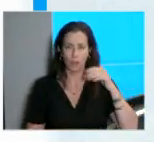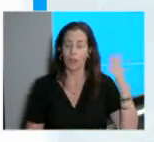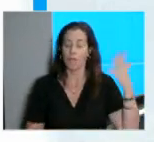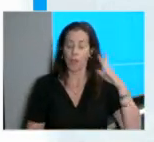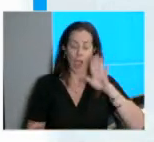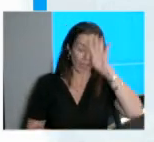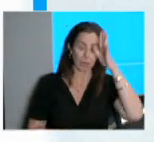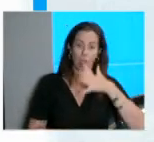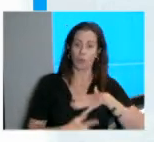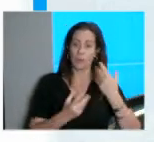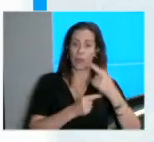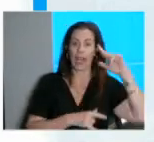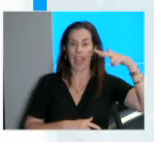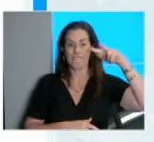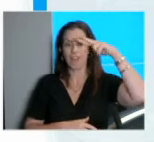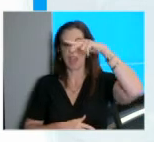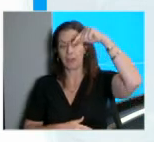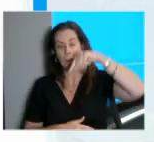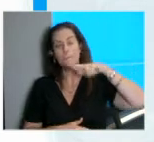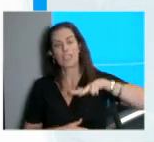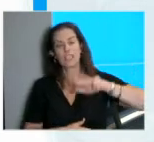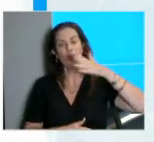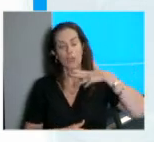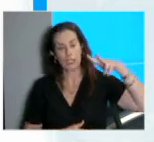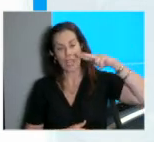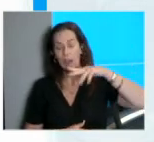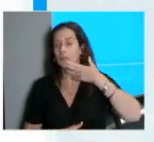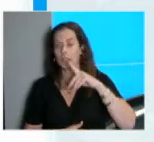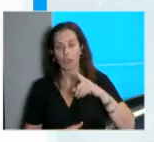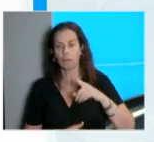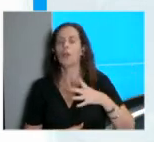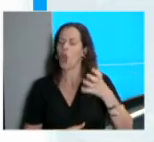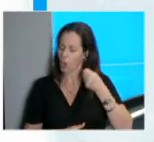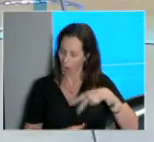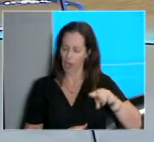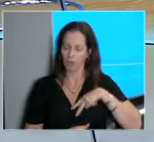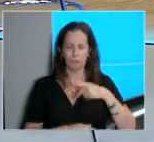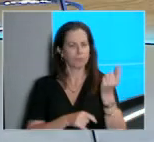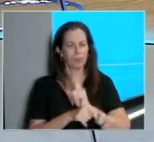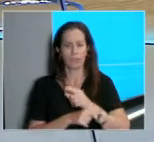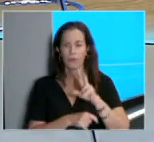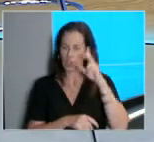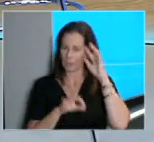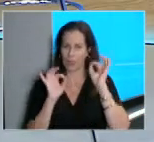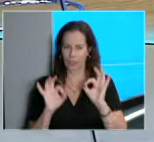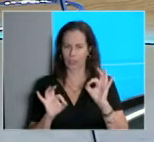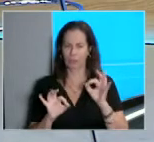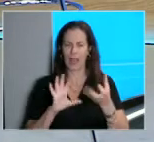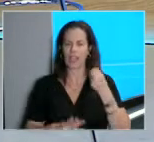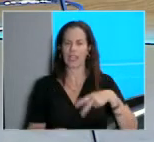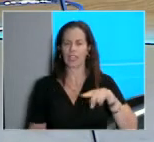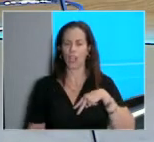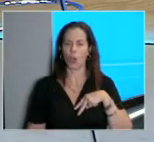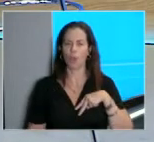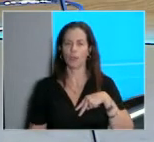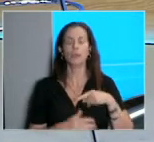לבצע שיגור של מספר רחפנים תוקפים בצפון שטח ישראל. ישראל לוקחת אחריות ומיד, ויש גם היגיון בנטילת האחריות